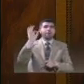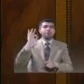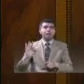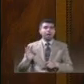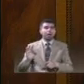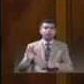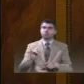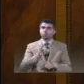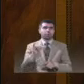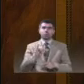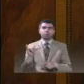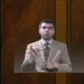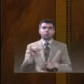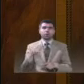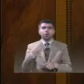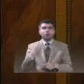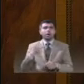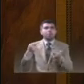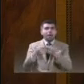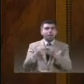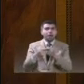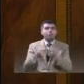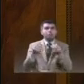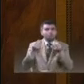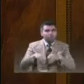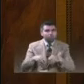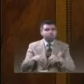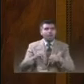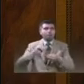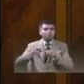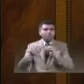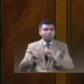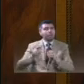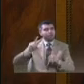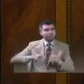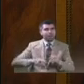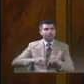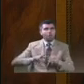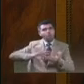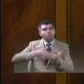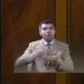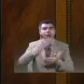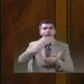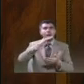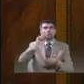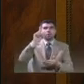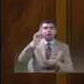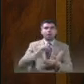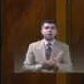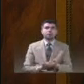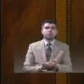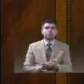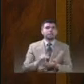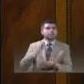فيه أخطاء وعيوب حل ديال الناس كاملين، ولكن في العموم الحمد لله، الحمد لله